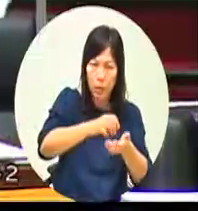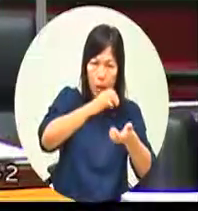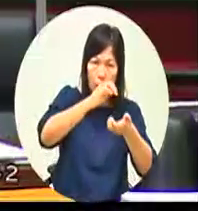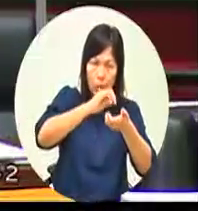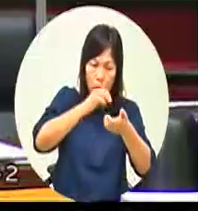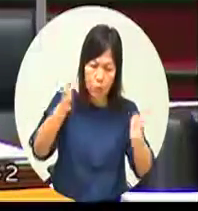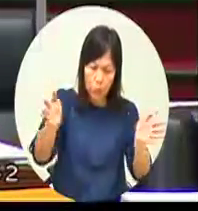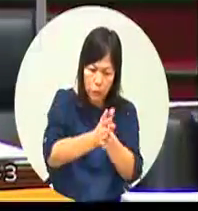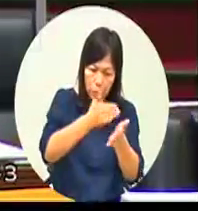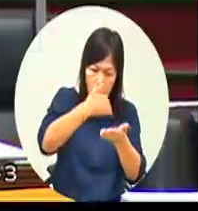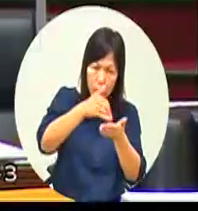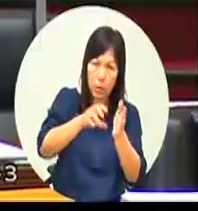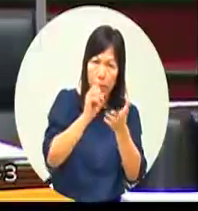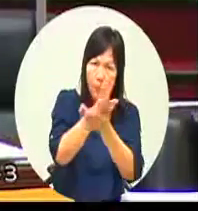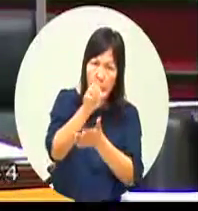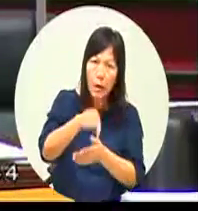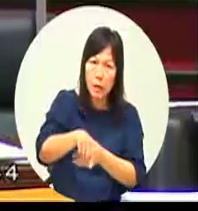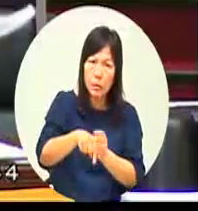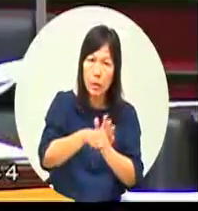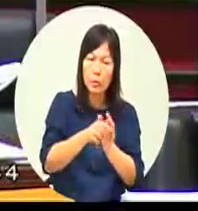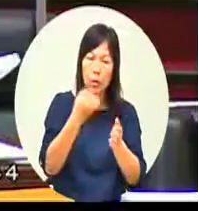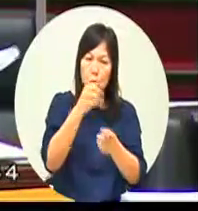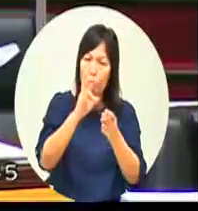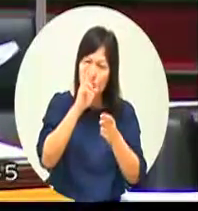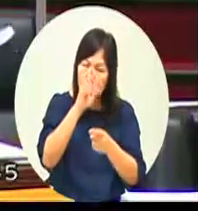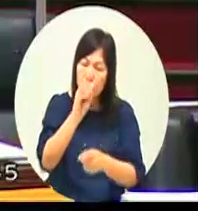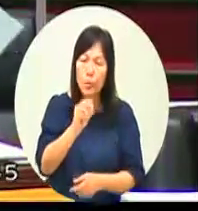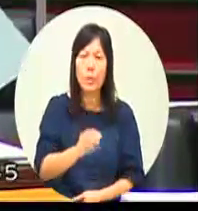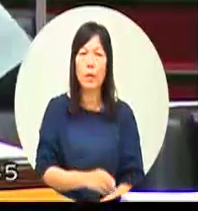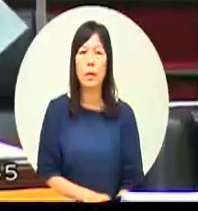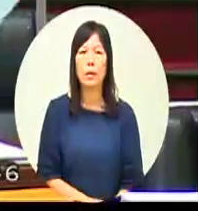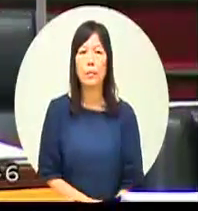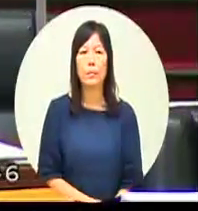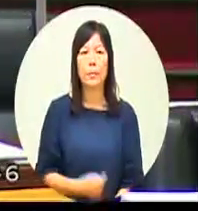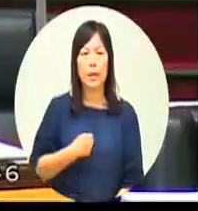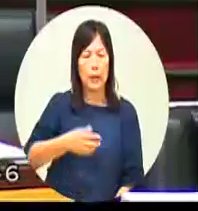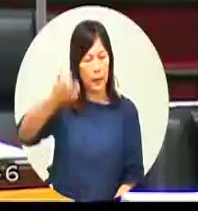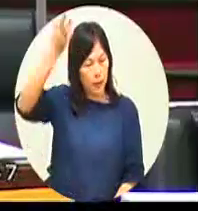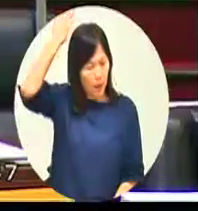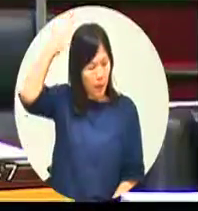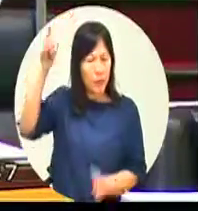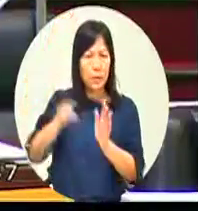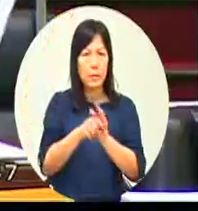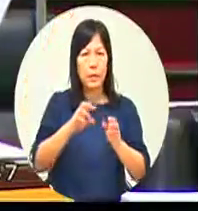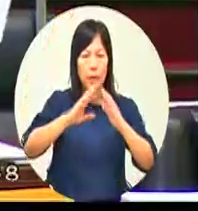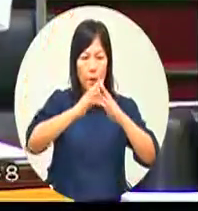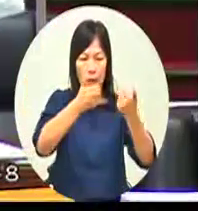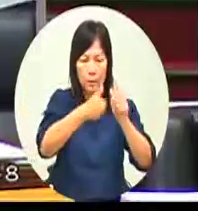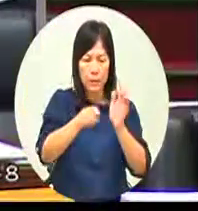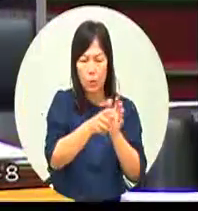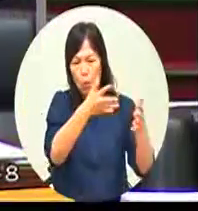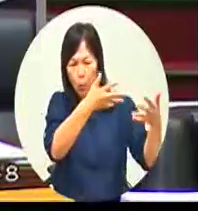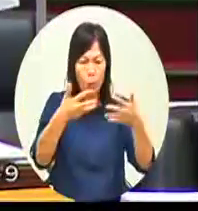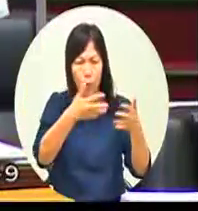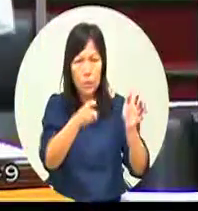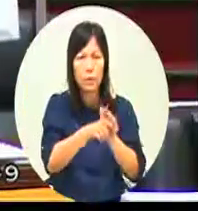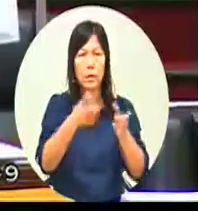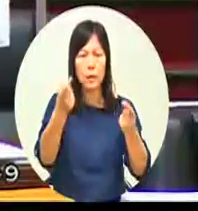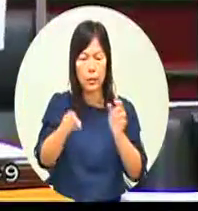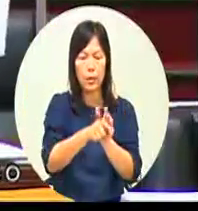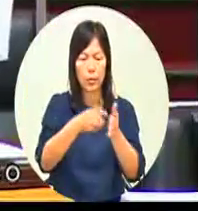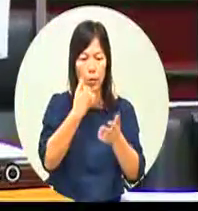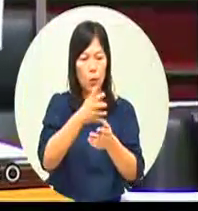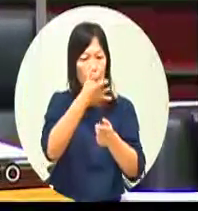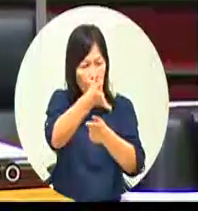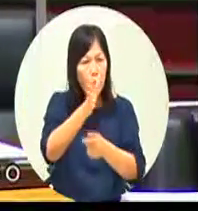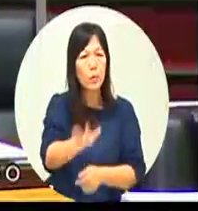告这些执行到底有没有错误。过去其实议员咨询的时候，很多人也拿决算报告来